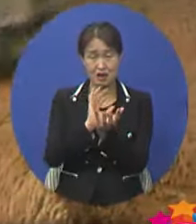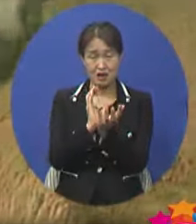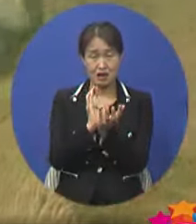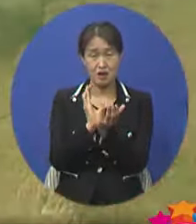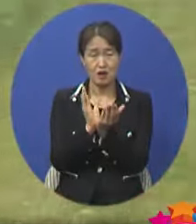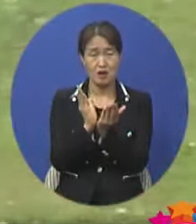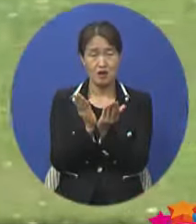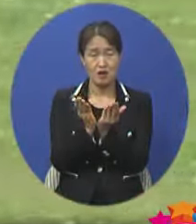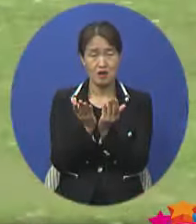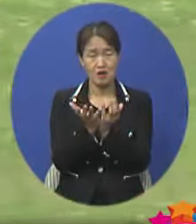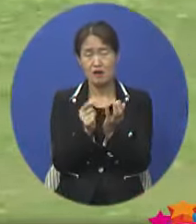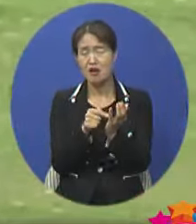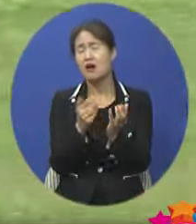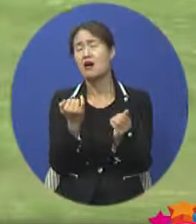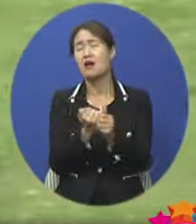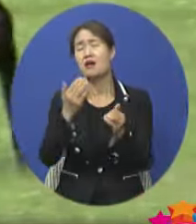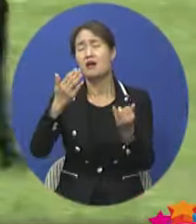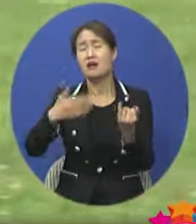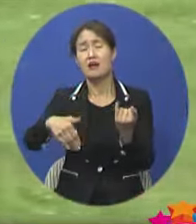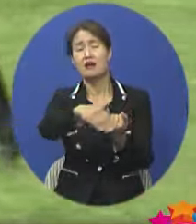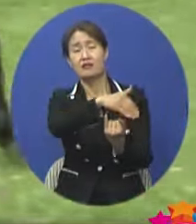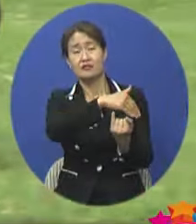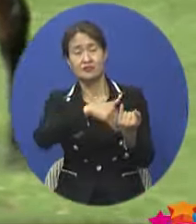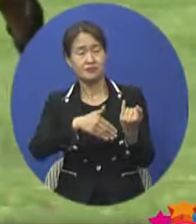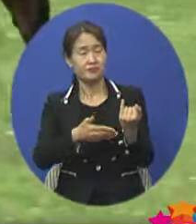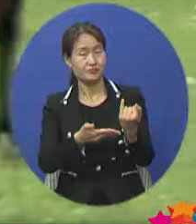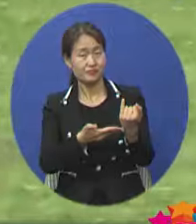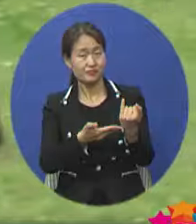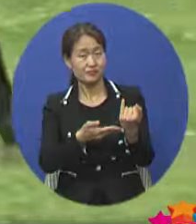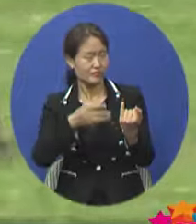내가 사지